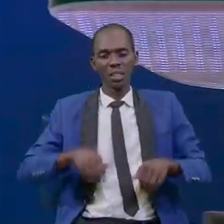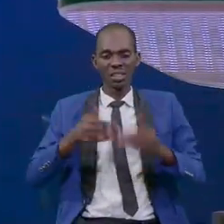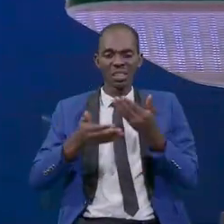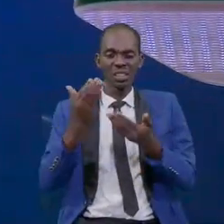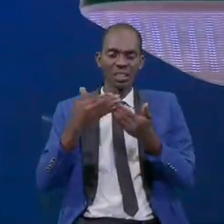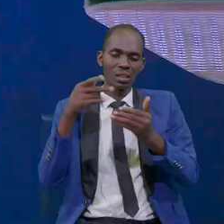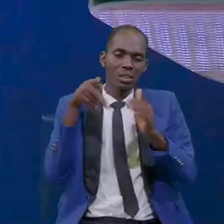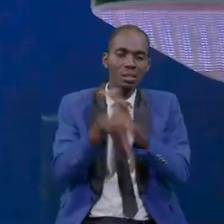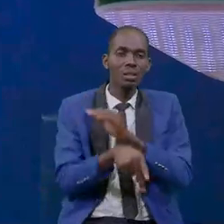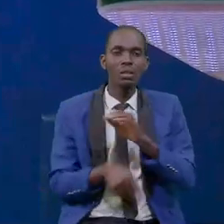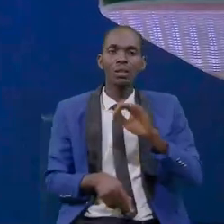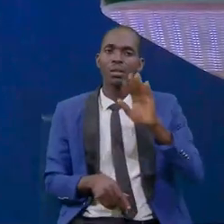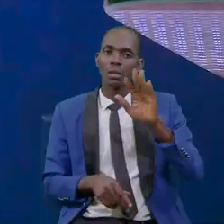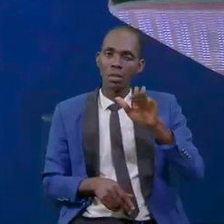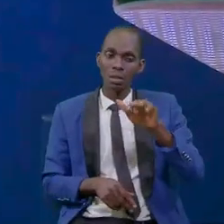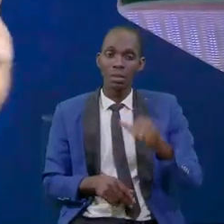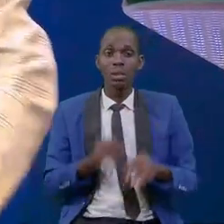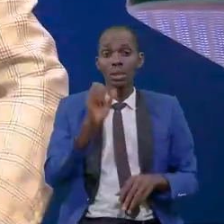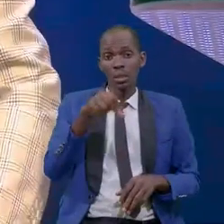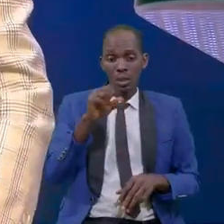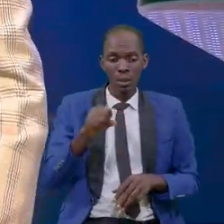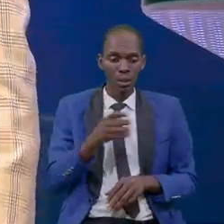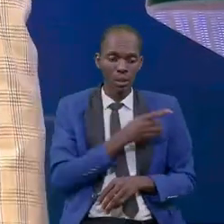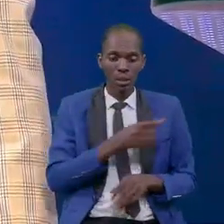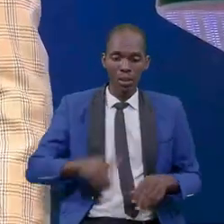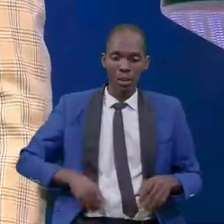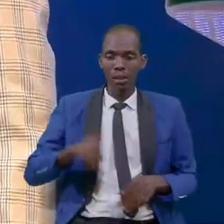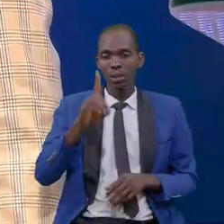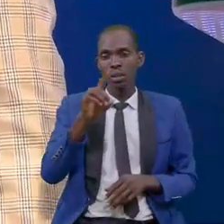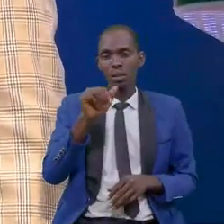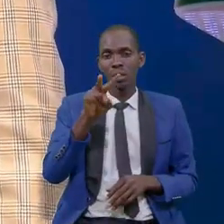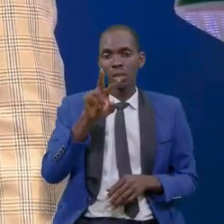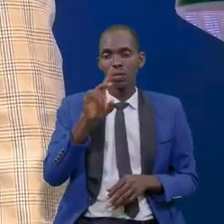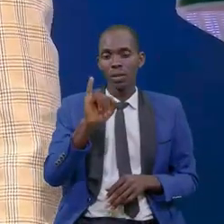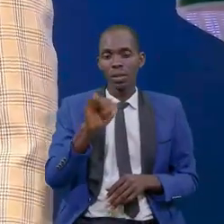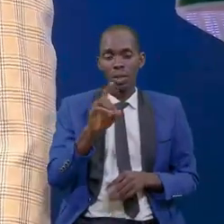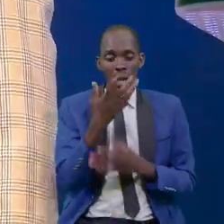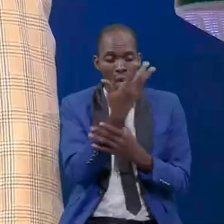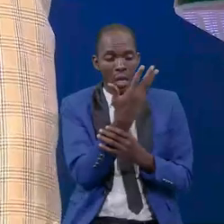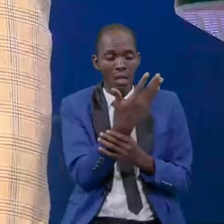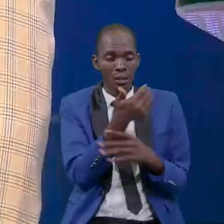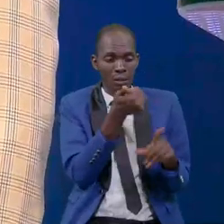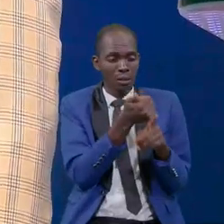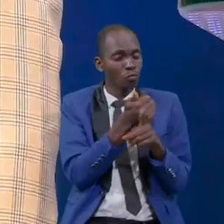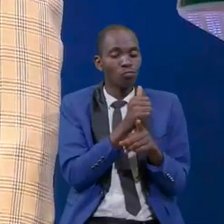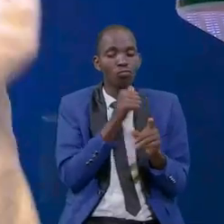La main physique de David n'avait pas tué Uri, mais il a envoyé une